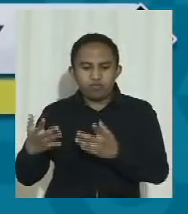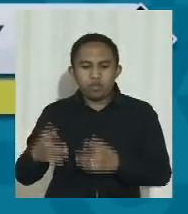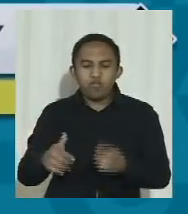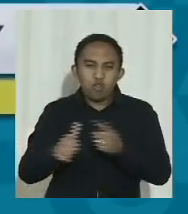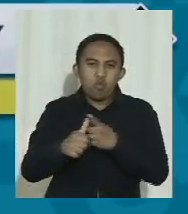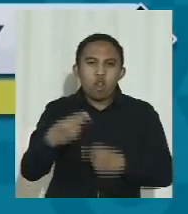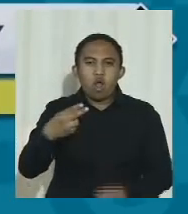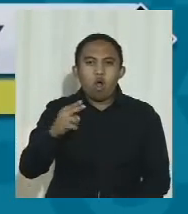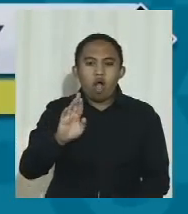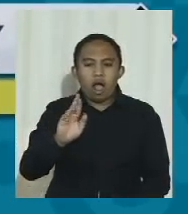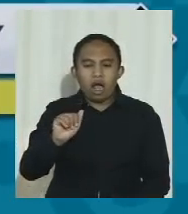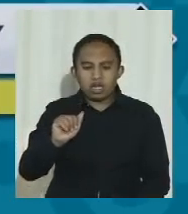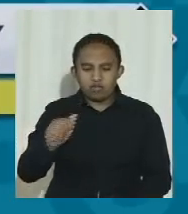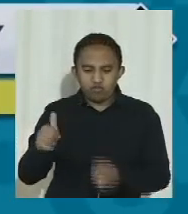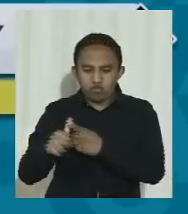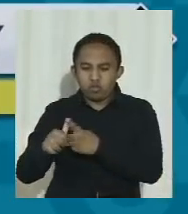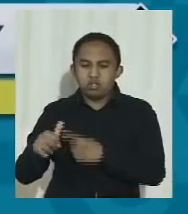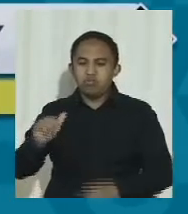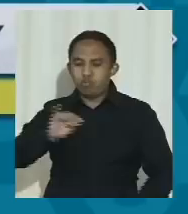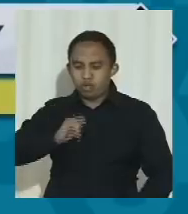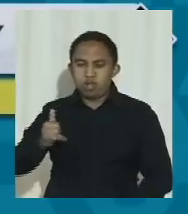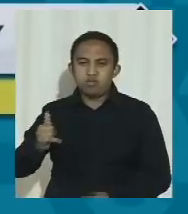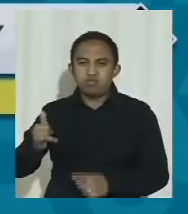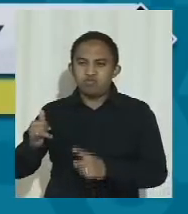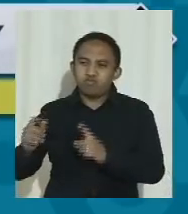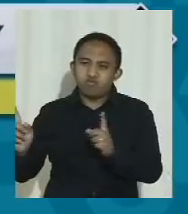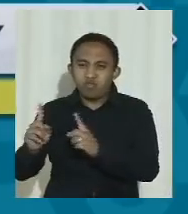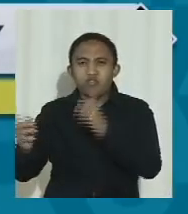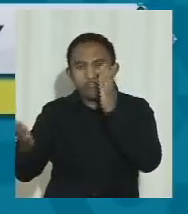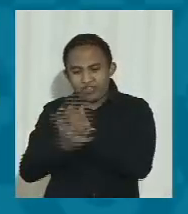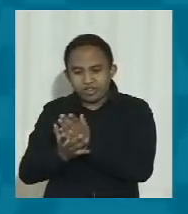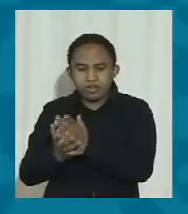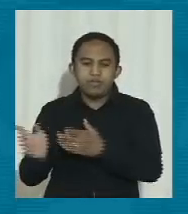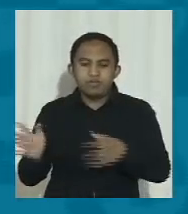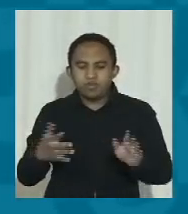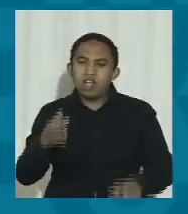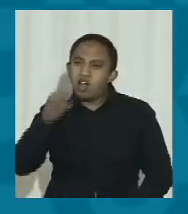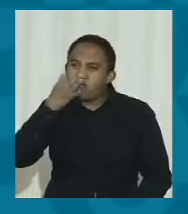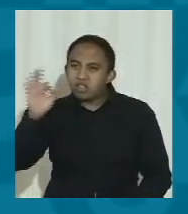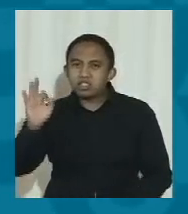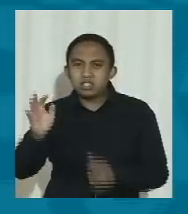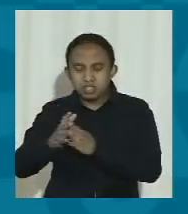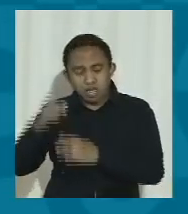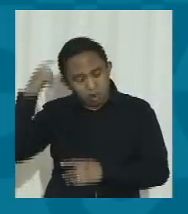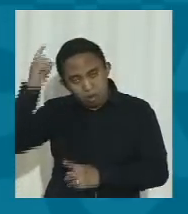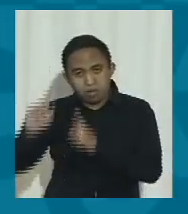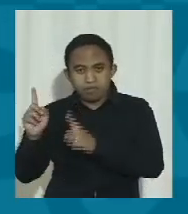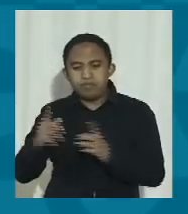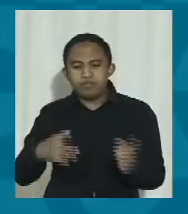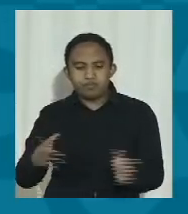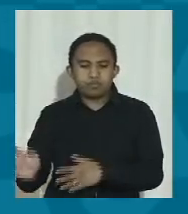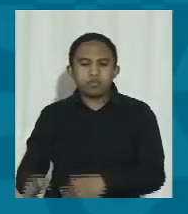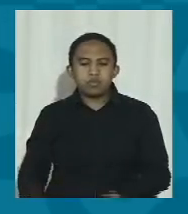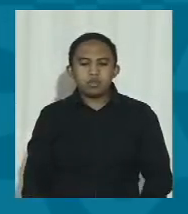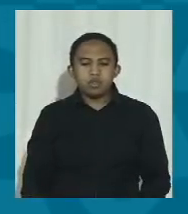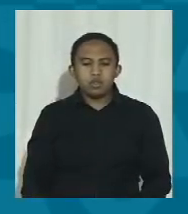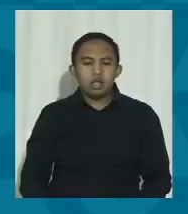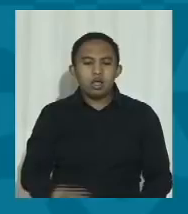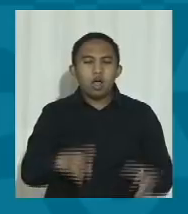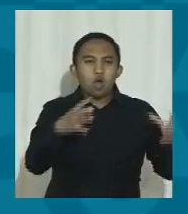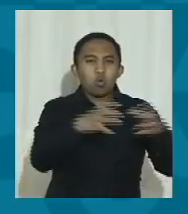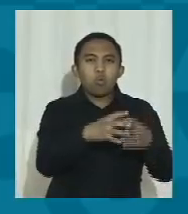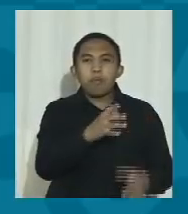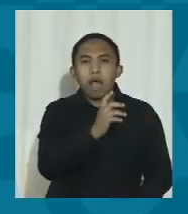sy Portugal no anokatra izany aray ny fionan'ny France sy Allemagne. Toy izao kosa ireo ekipa amin'ireo vondrona